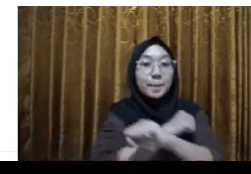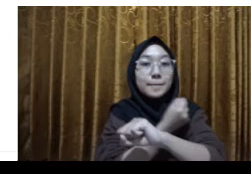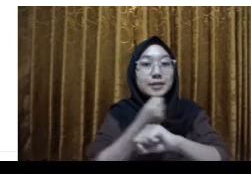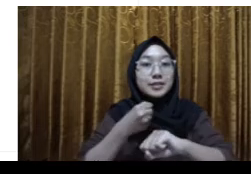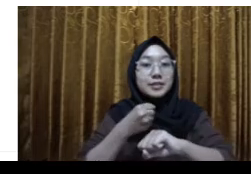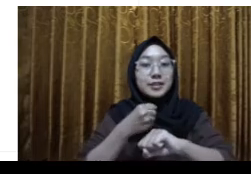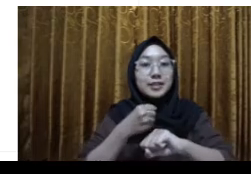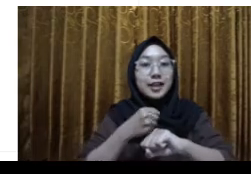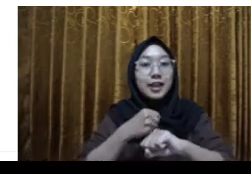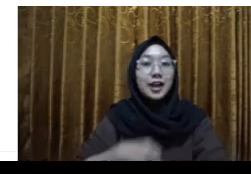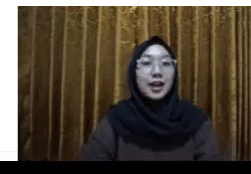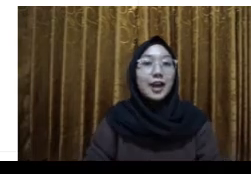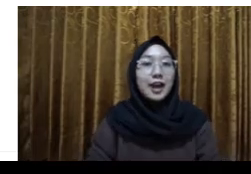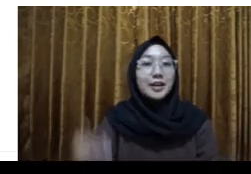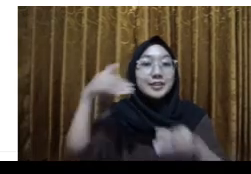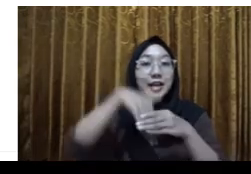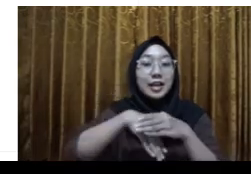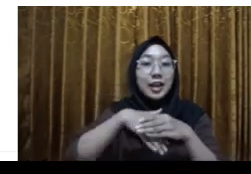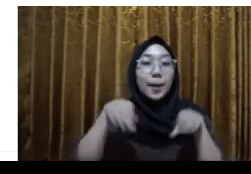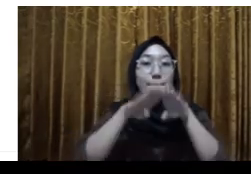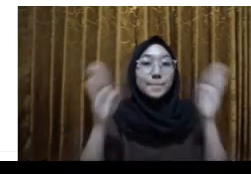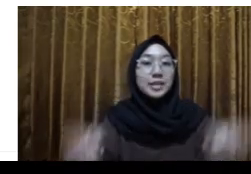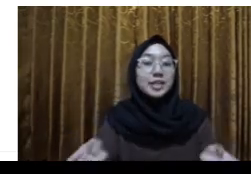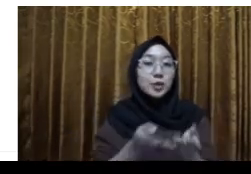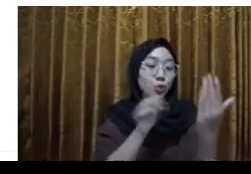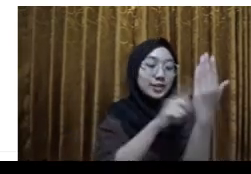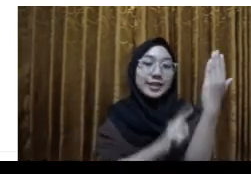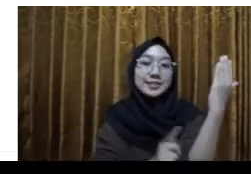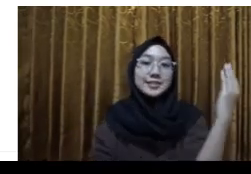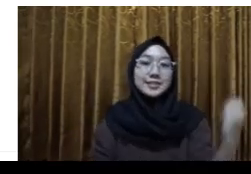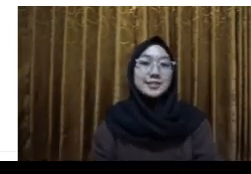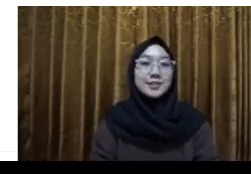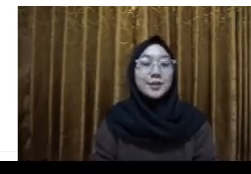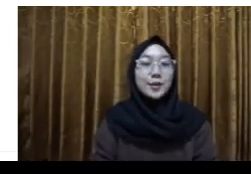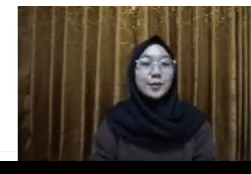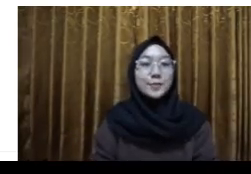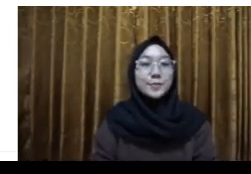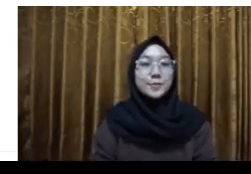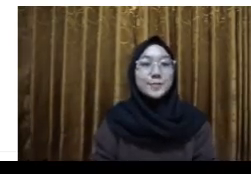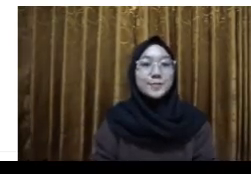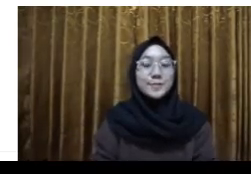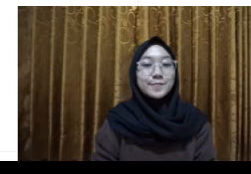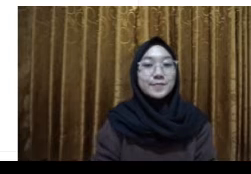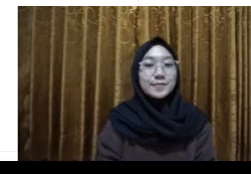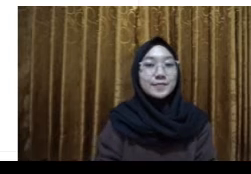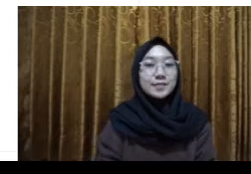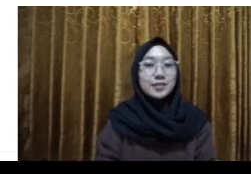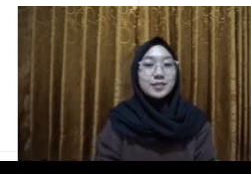Oke, mungkin itu tutorial singkat ini, mudah-mudahan bisa dipahami ya. Jadi nanti